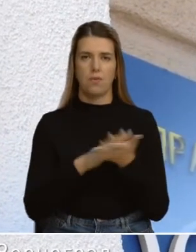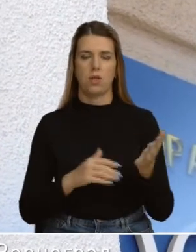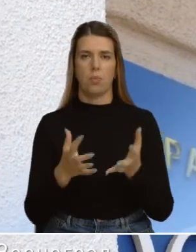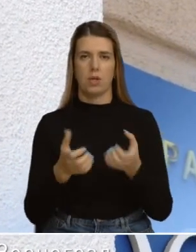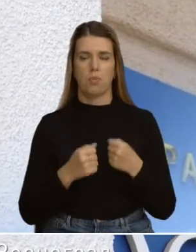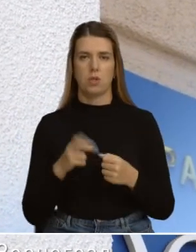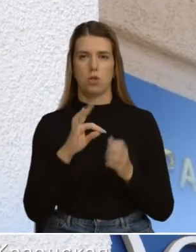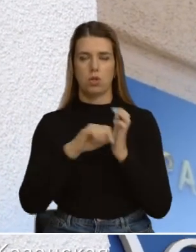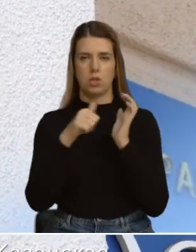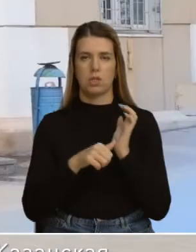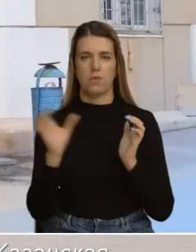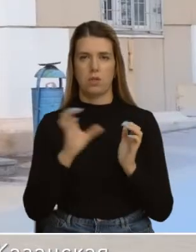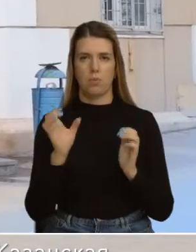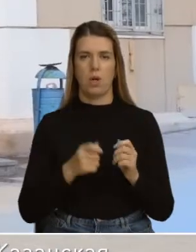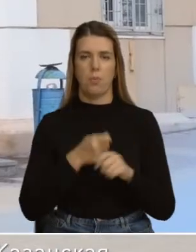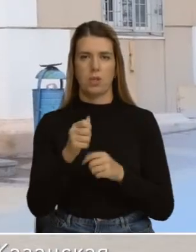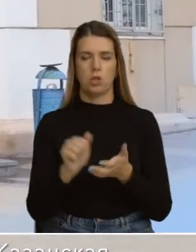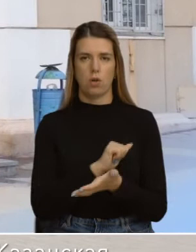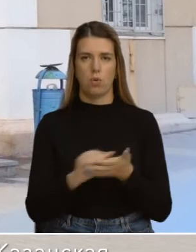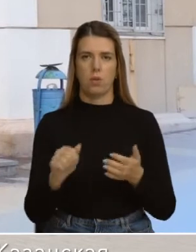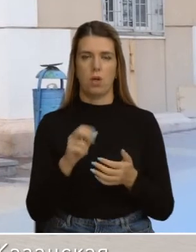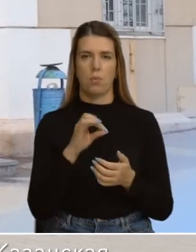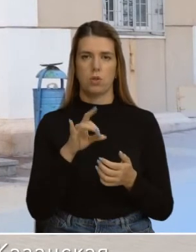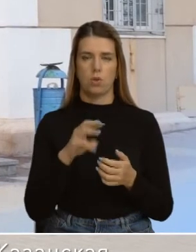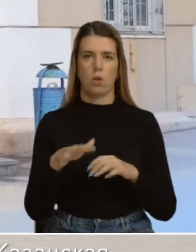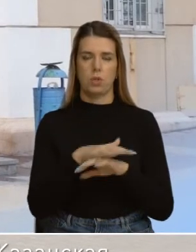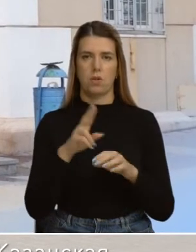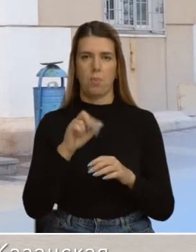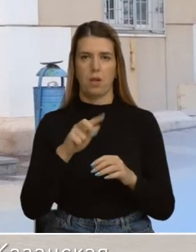Заявления принимаются до 16 сентября. Подача документов происходит в